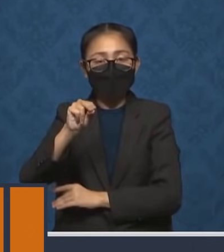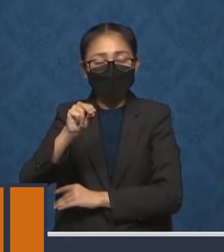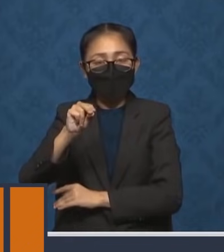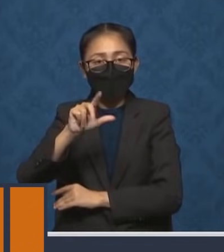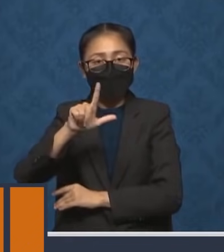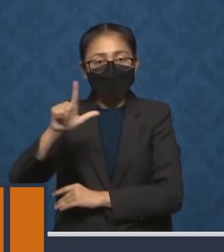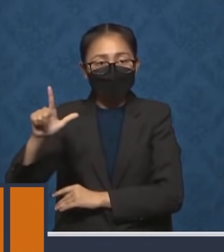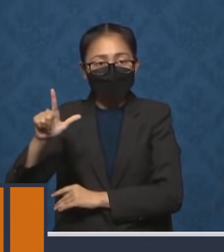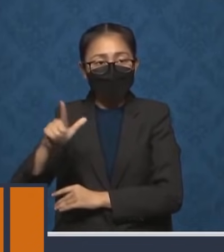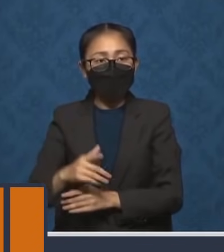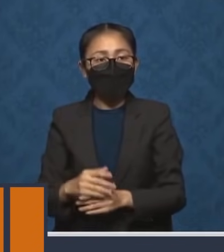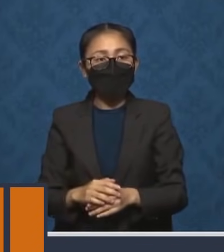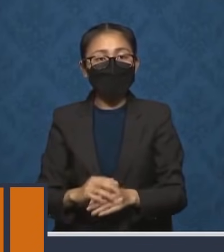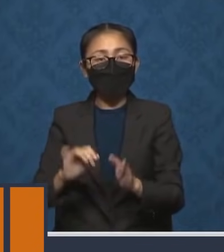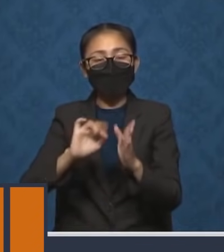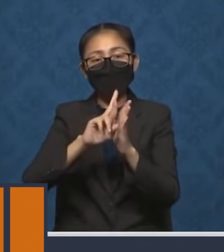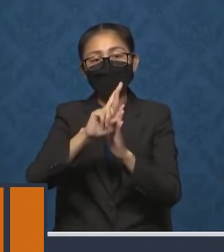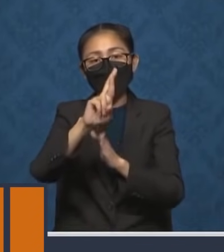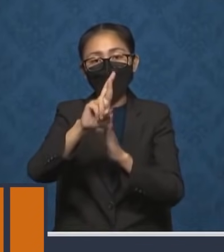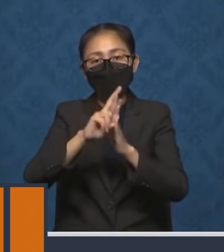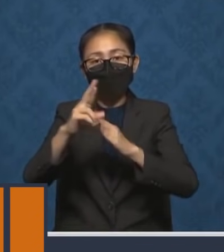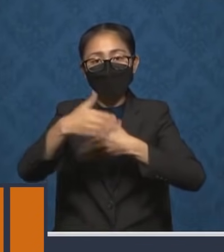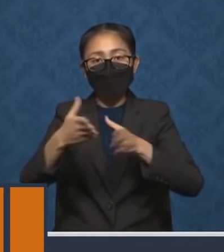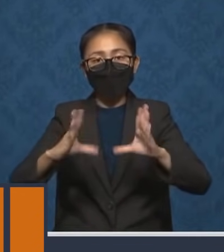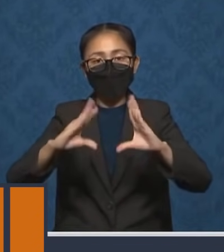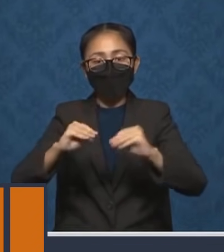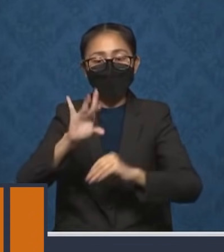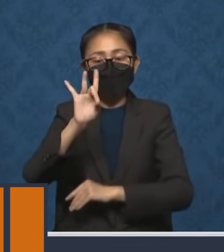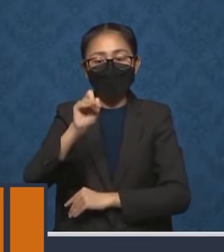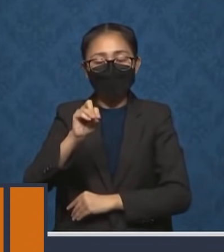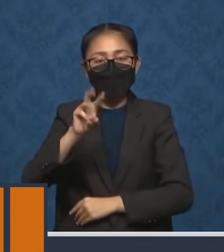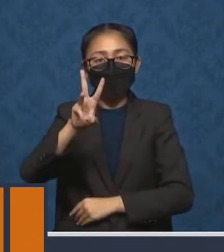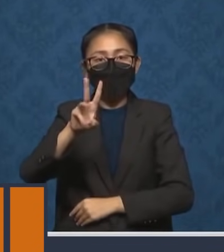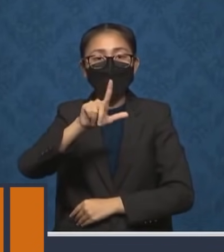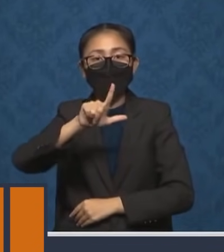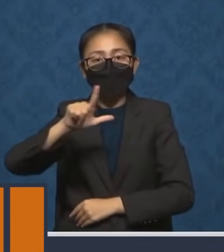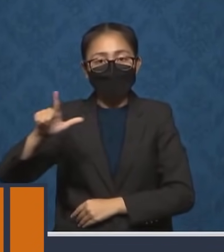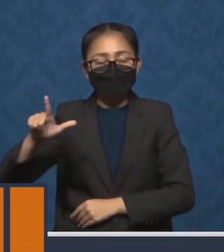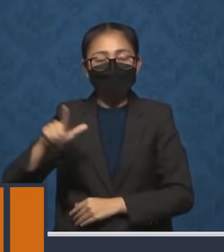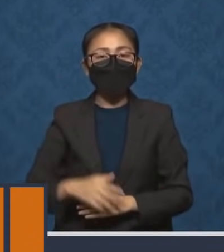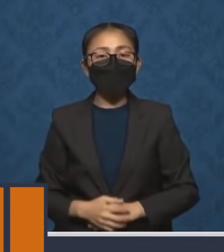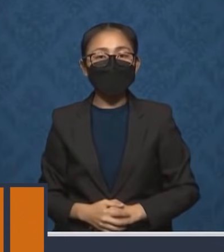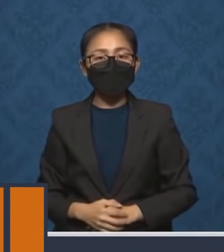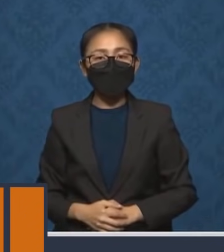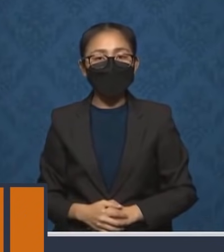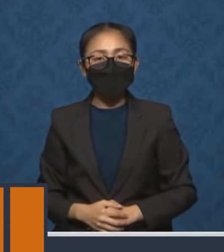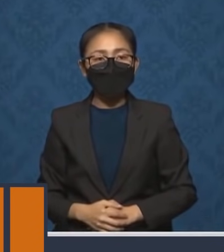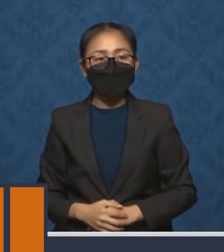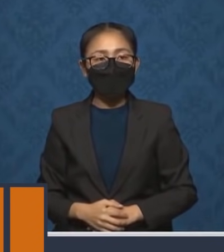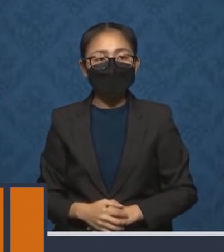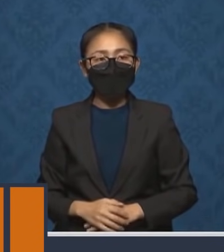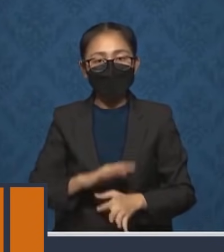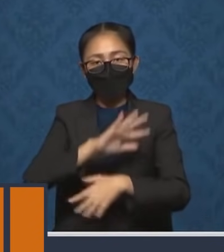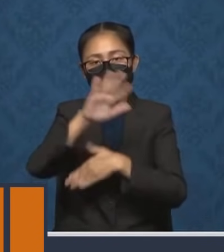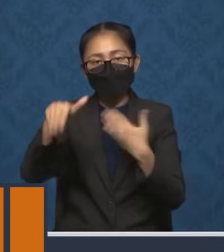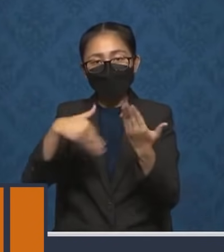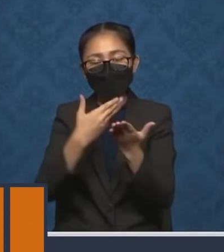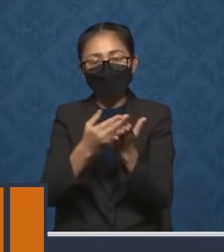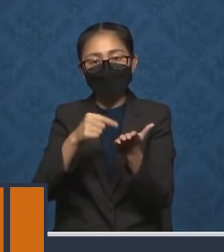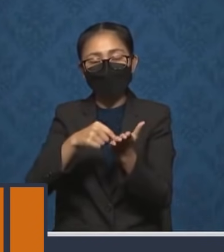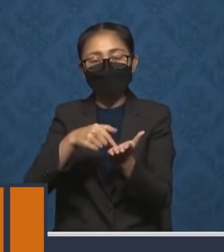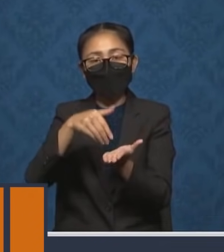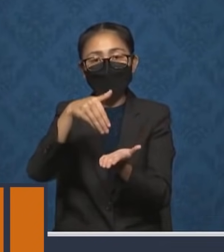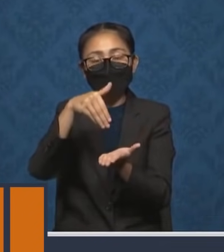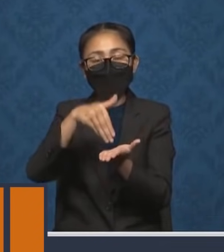และนี่คือของประชุมที่จังหวัดเชียงราย 86ล้านบาทแบบและทั้งหมดนี้คือหอประชุม